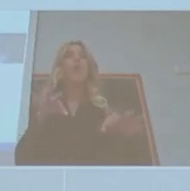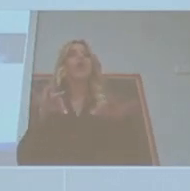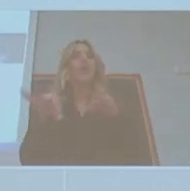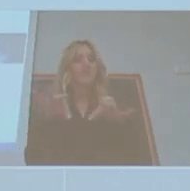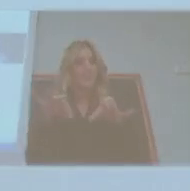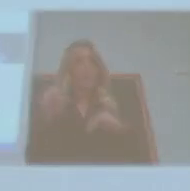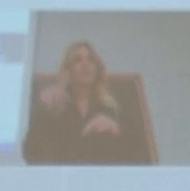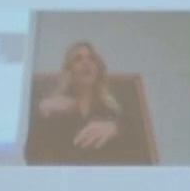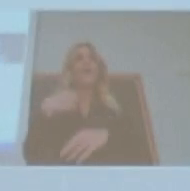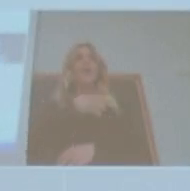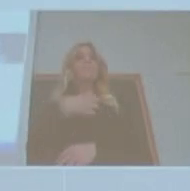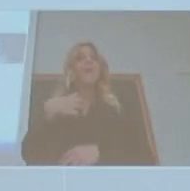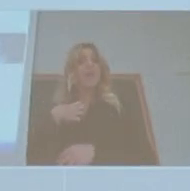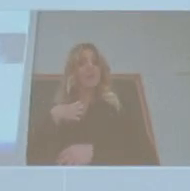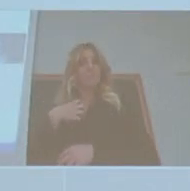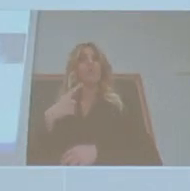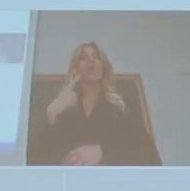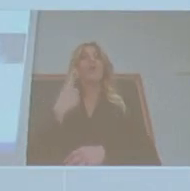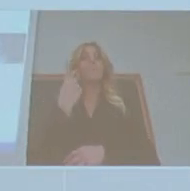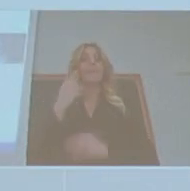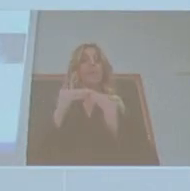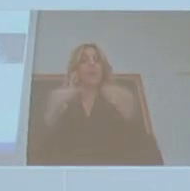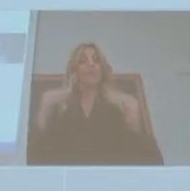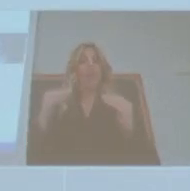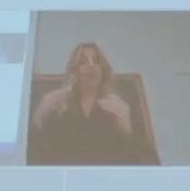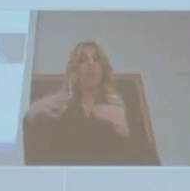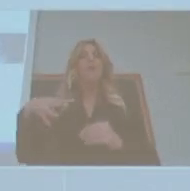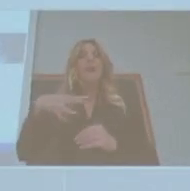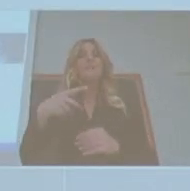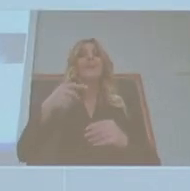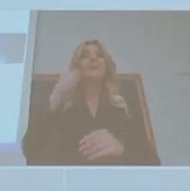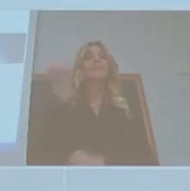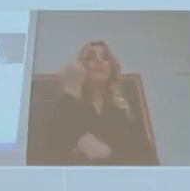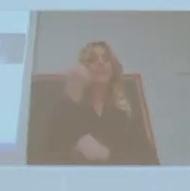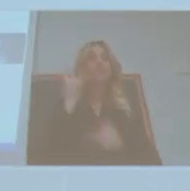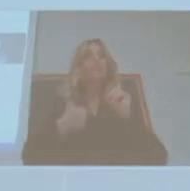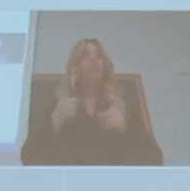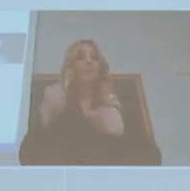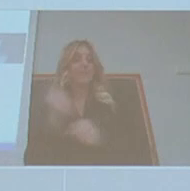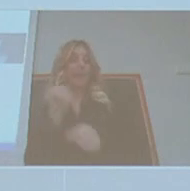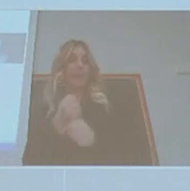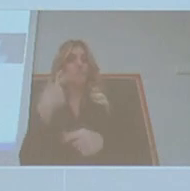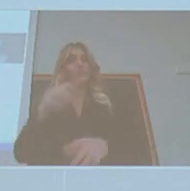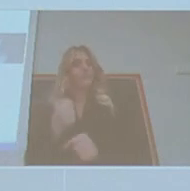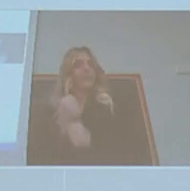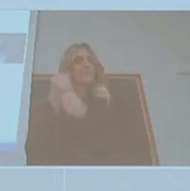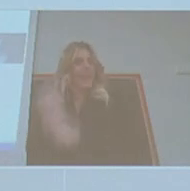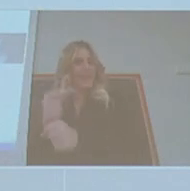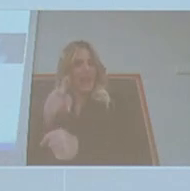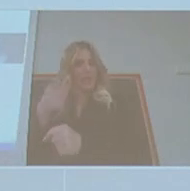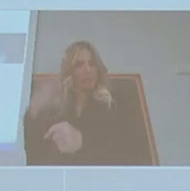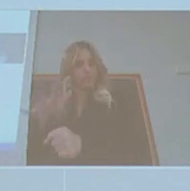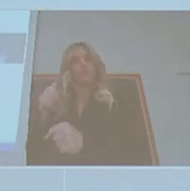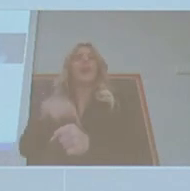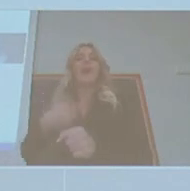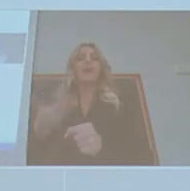del comitato scientifico del master di primo livello in servizi e politiche del lavoro, oltre delegata del rettore, parliamo